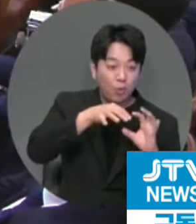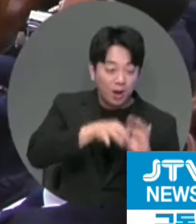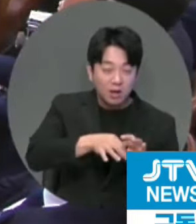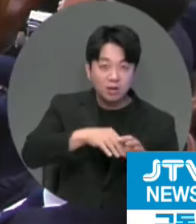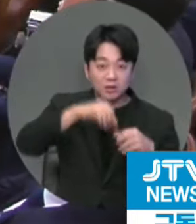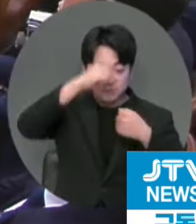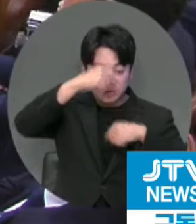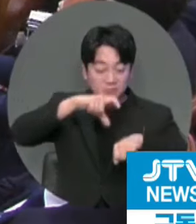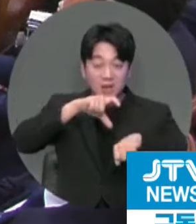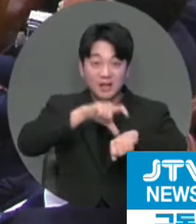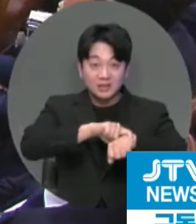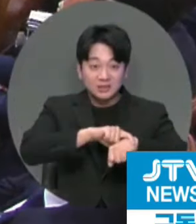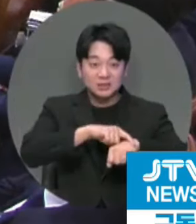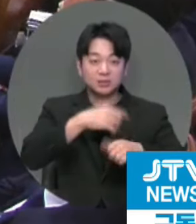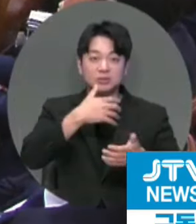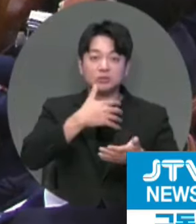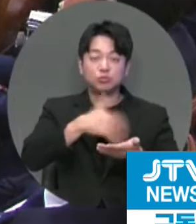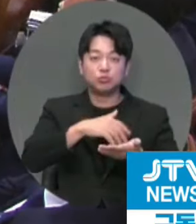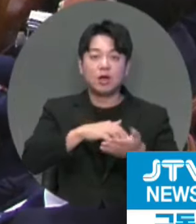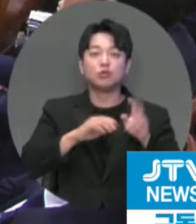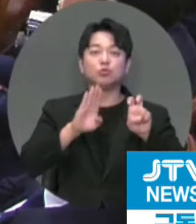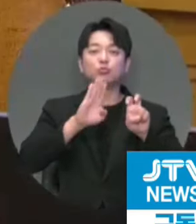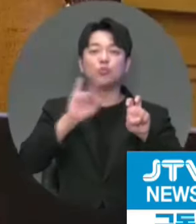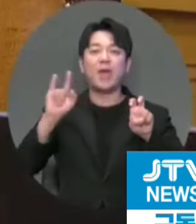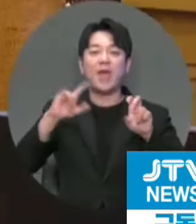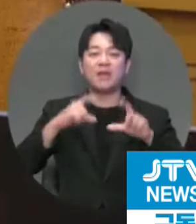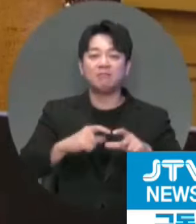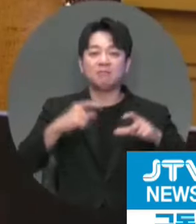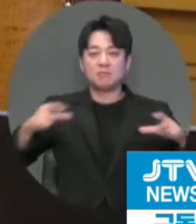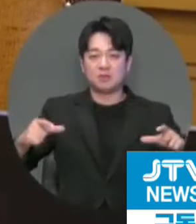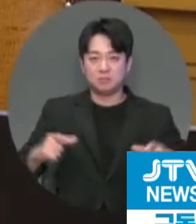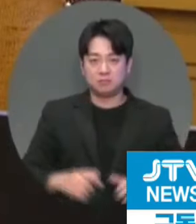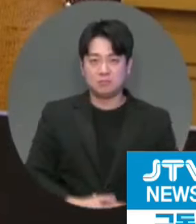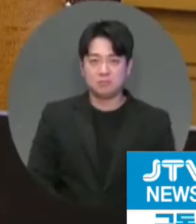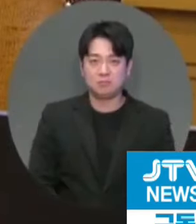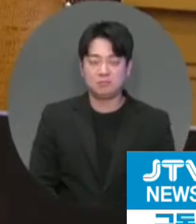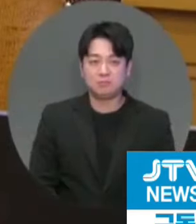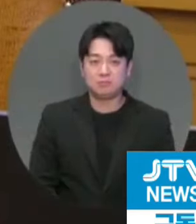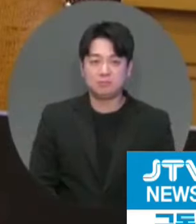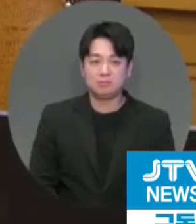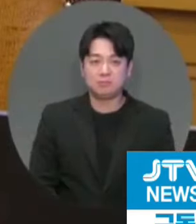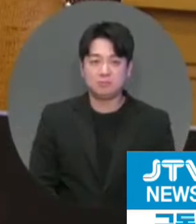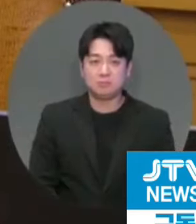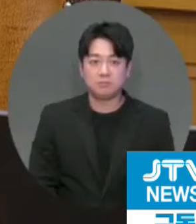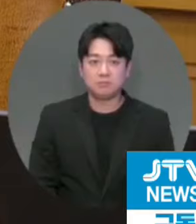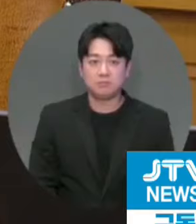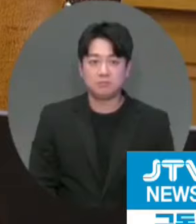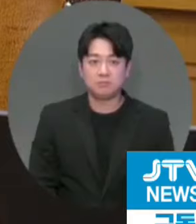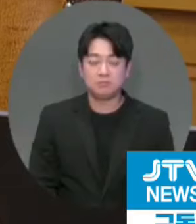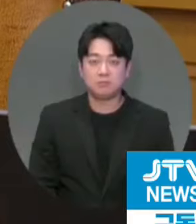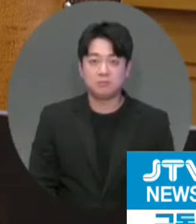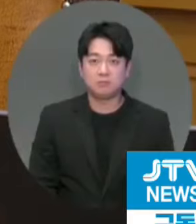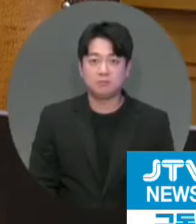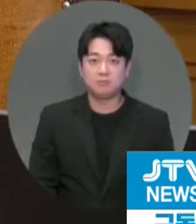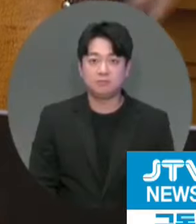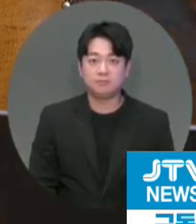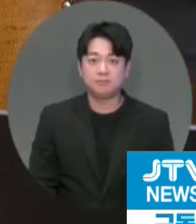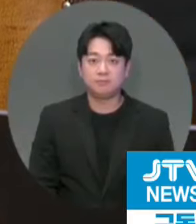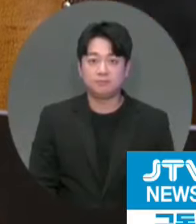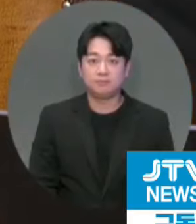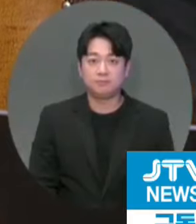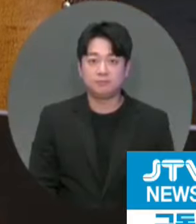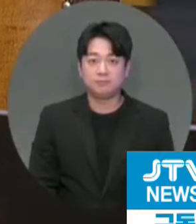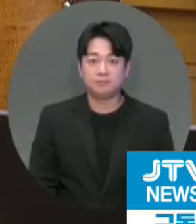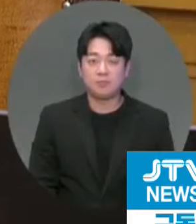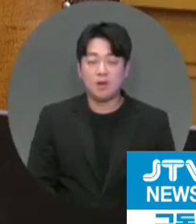점을 말씀드리고요. 자, 이게 피해자, 그러니까 이게